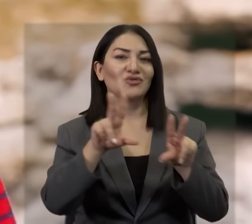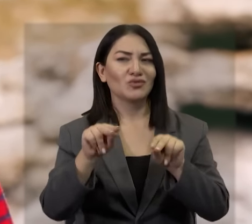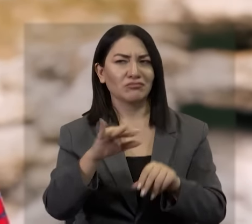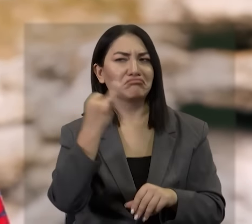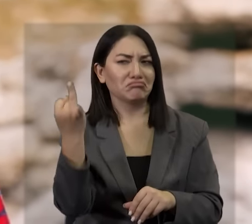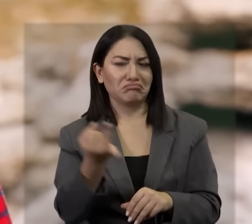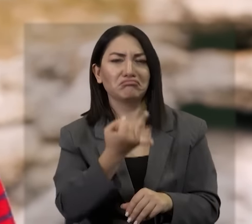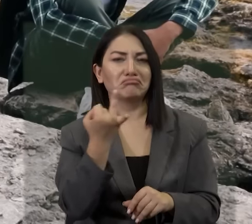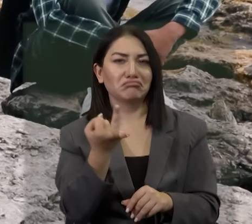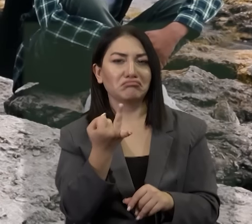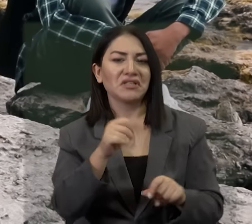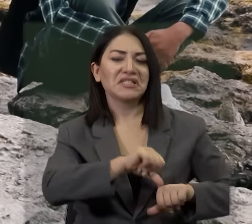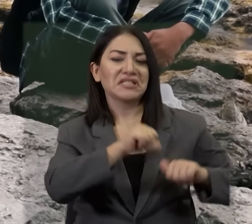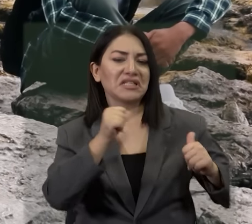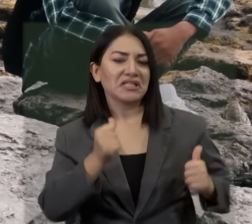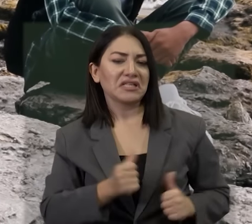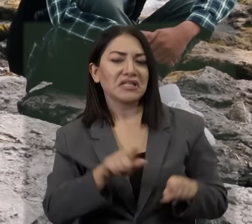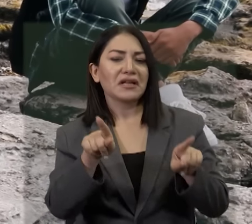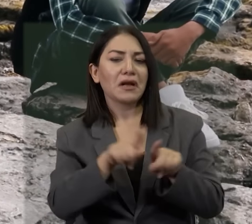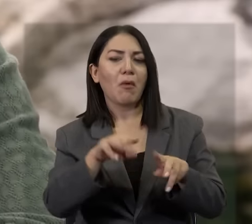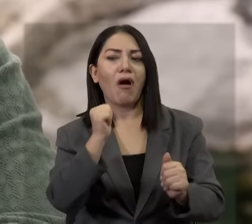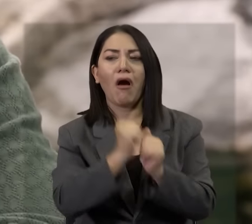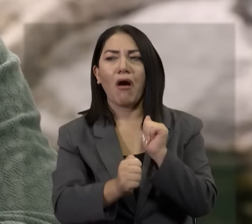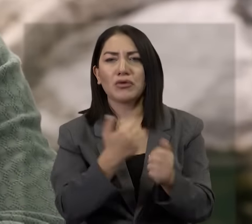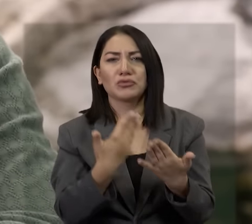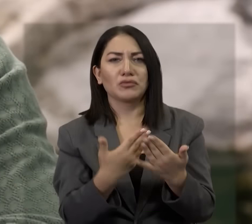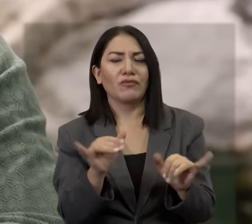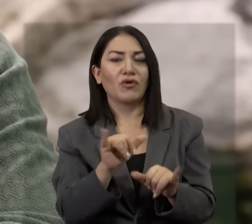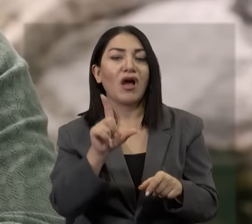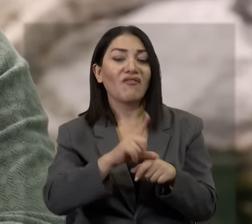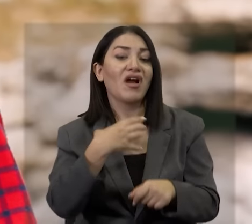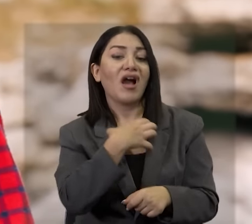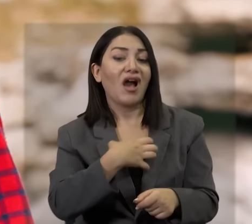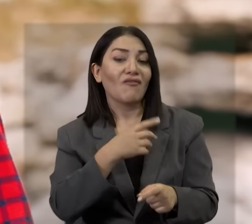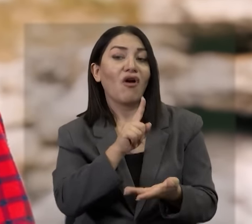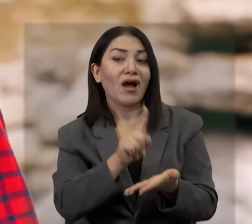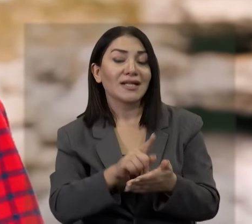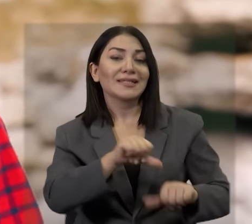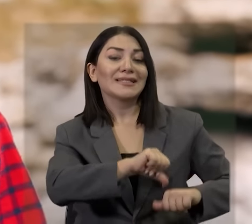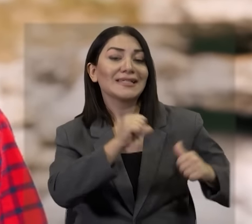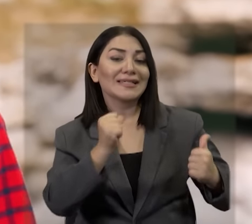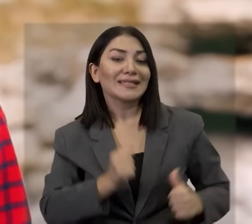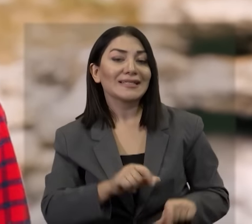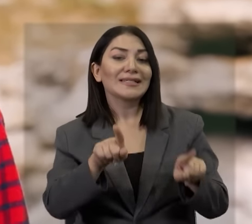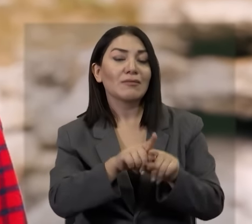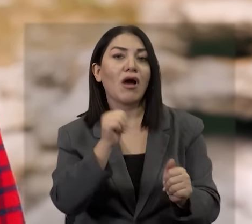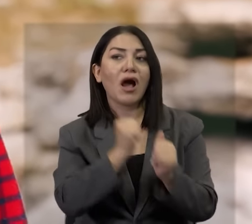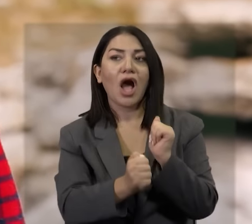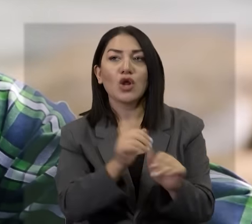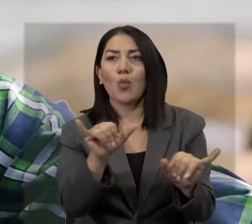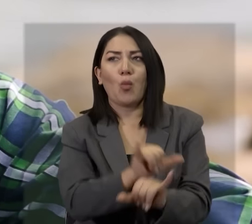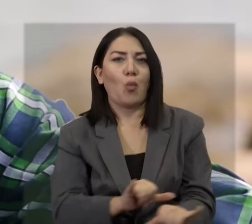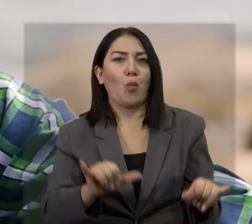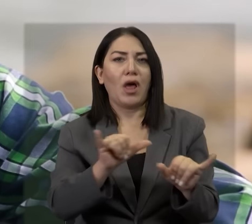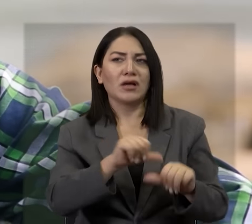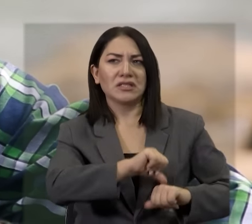Մաղթում ենք ձեզ հաջողություն։ Ինչ հետաքրքիր է, երեխեք։ Սրտաձև քարը ո՞րն ա։ Այստեղ ավելի կարևոր հարց կա, այդ սրտաձև քարը